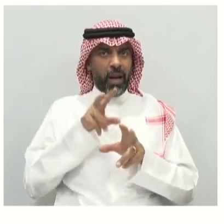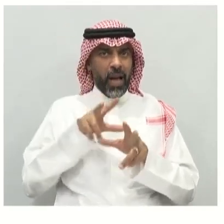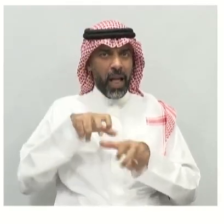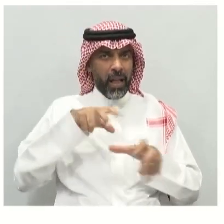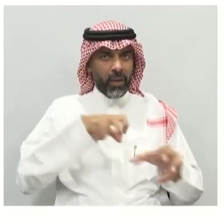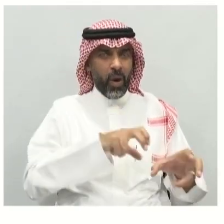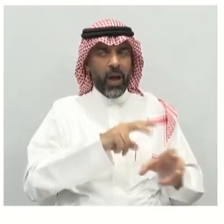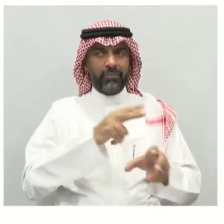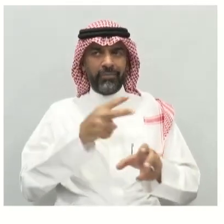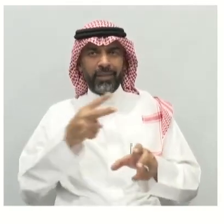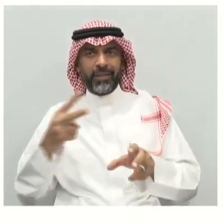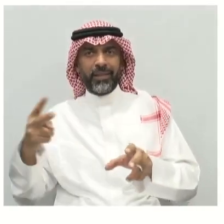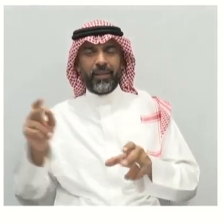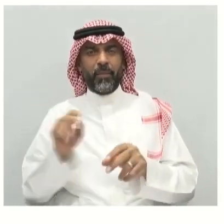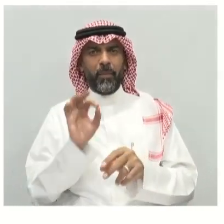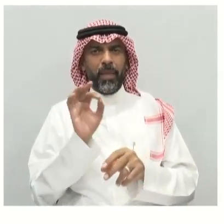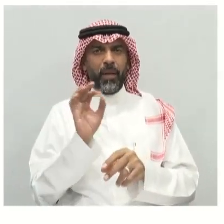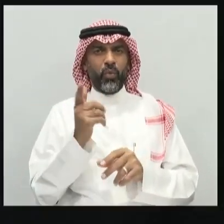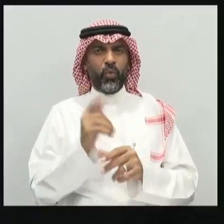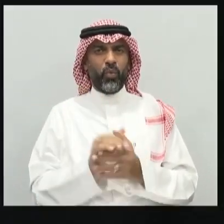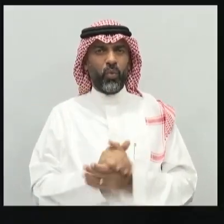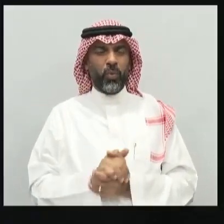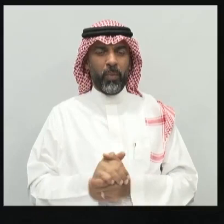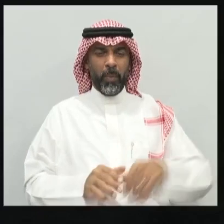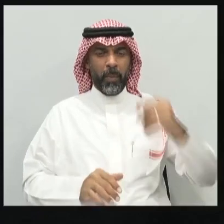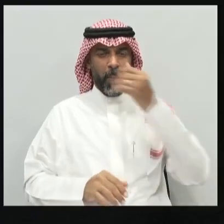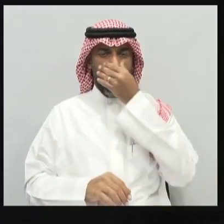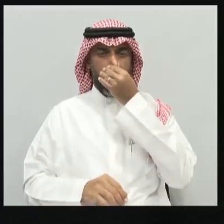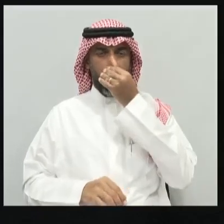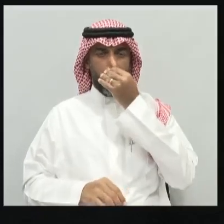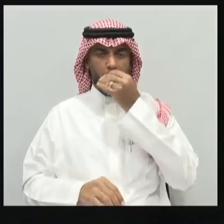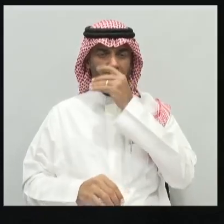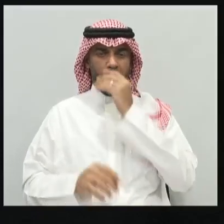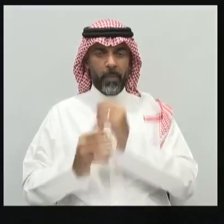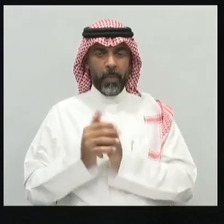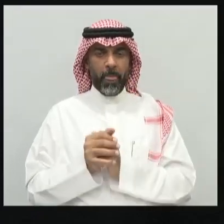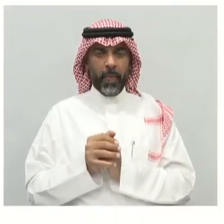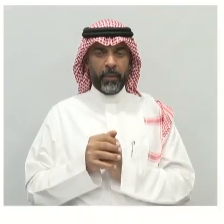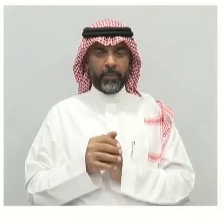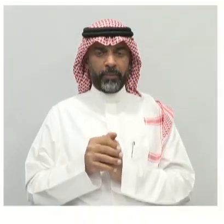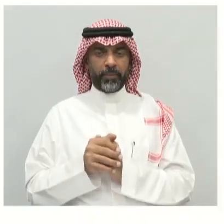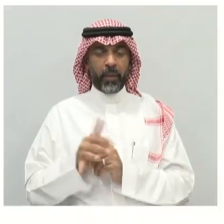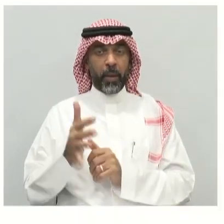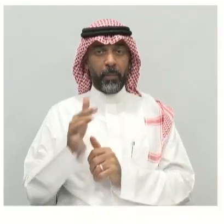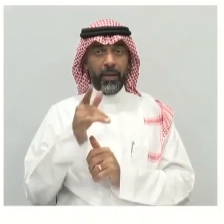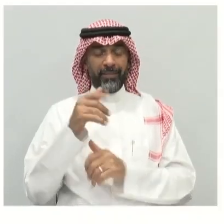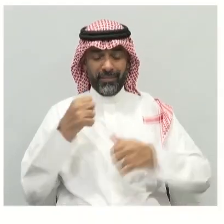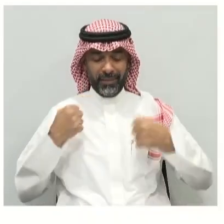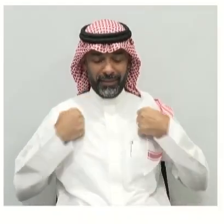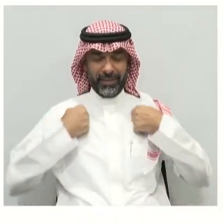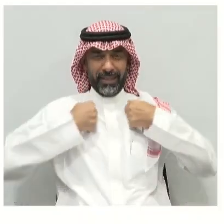لكنها من مخلوقات حيه مثل ماذا احسنتم مثل عندنا بعض انواع